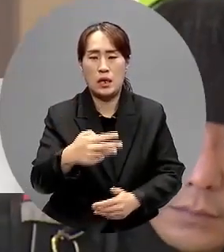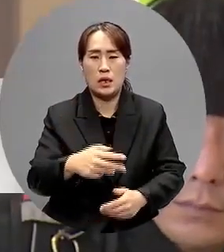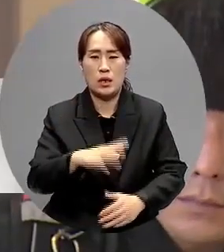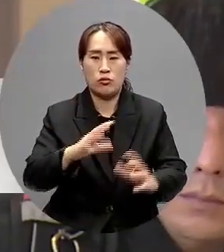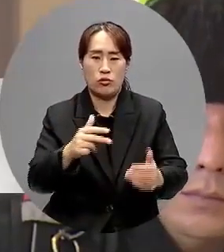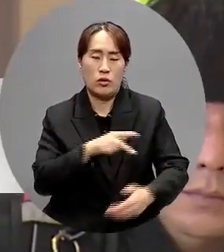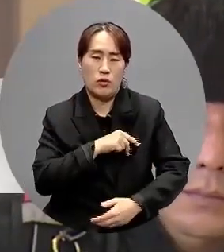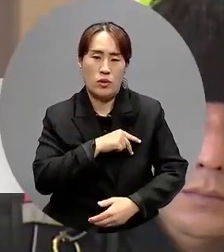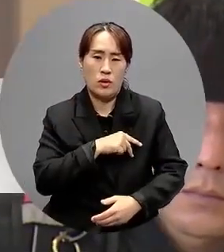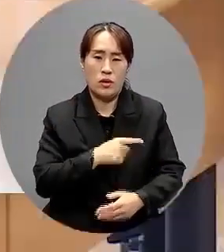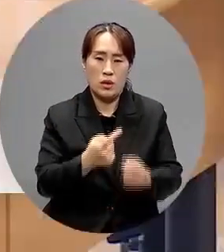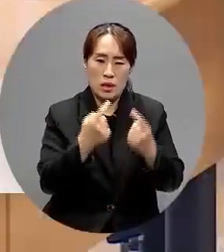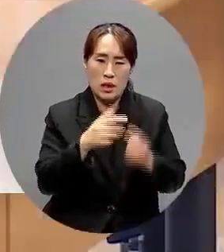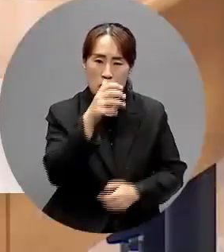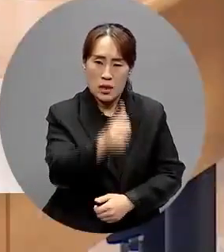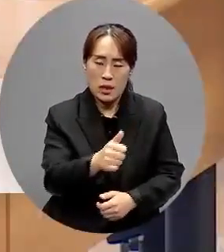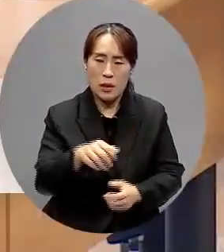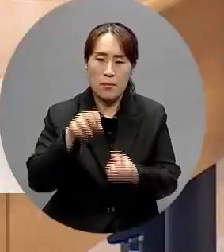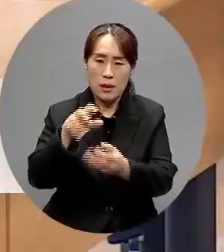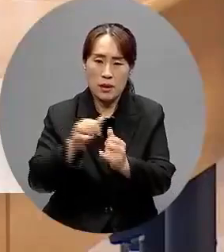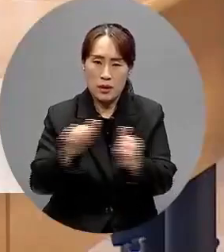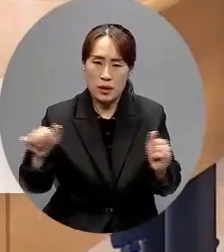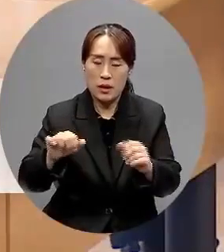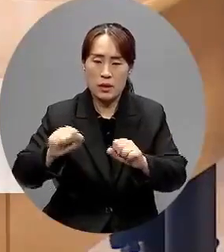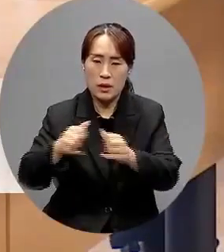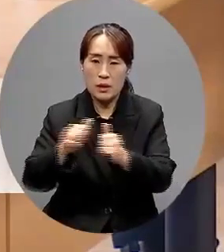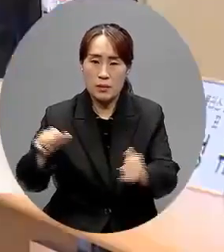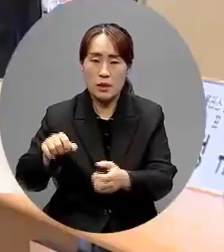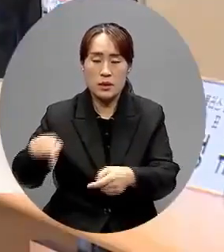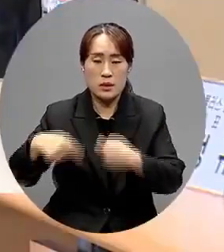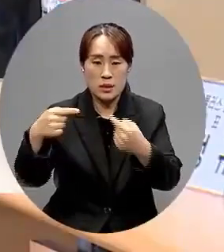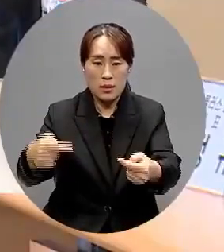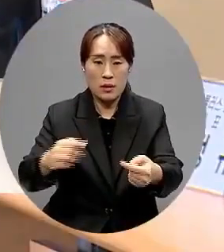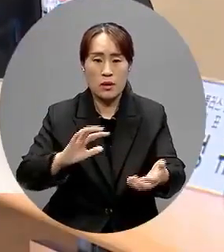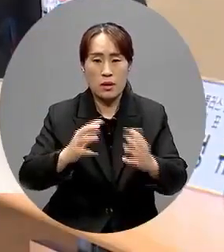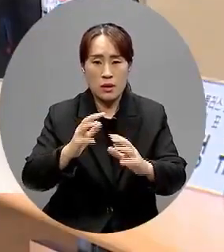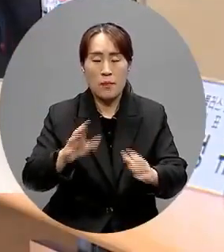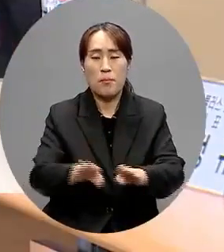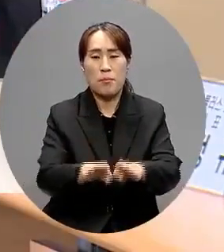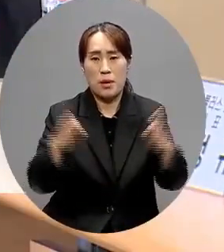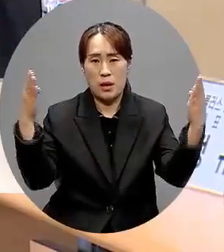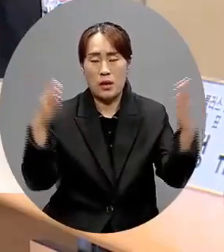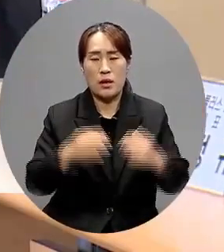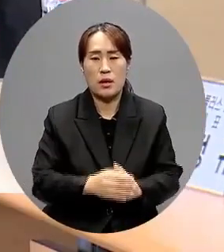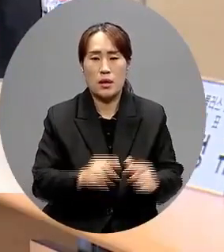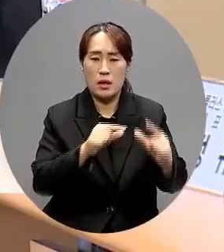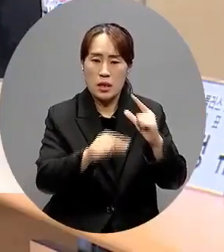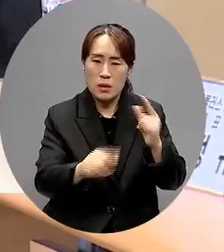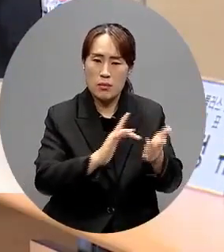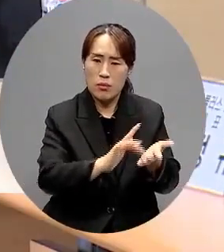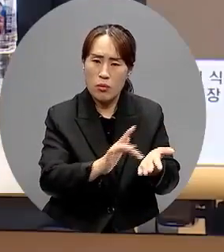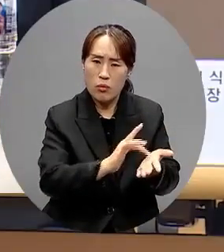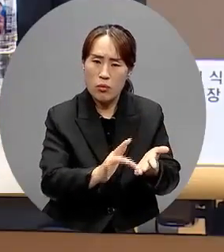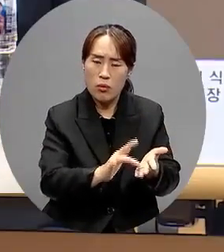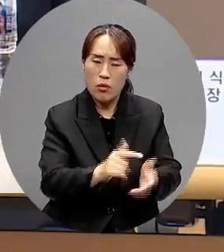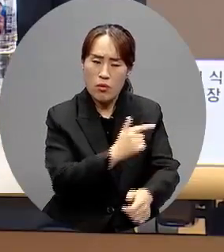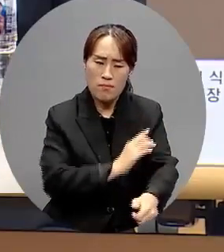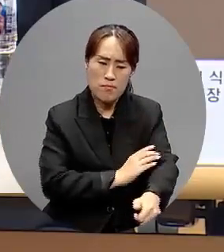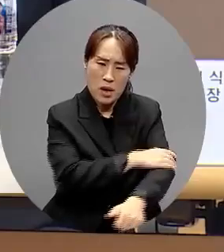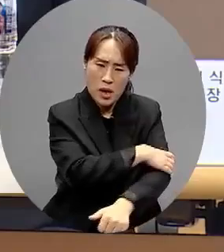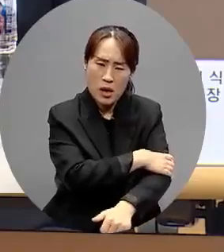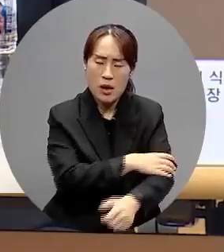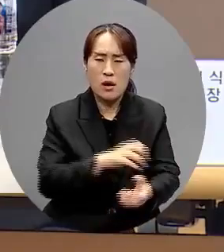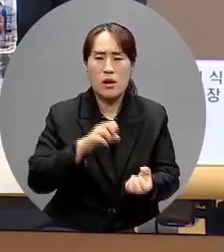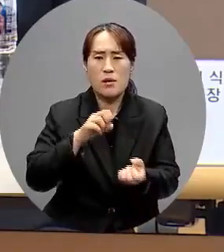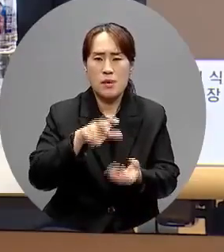자영업자와 배달 대행업체 배달 기사 등이 참석한 정책 간담회를 열고 일부 플랫폼이 독과점하고 있는